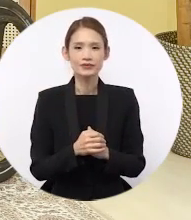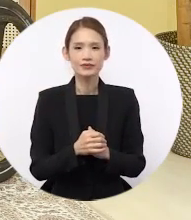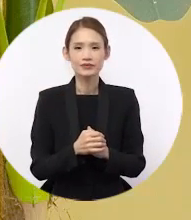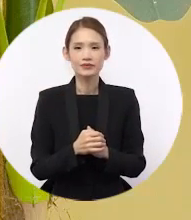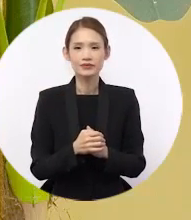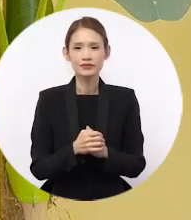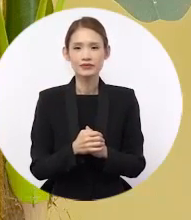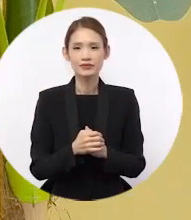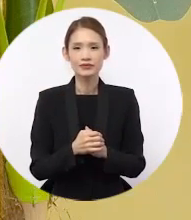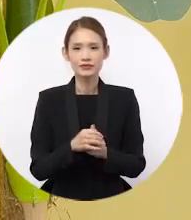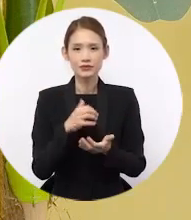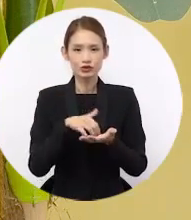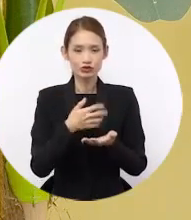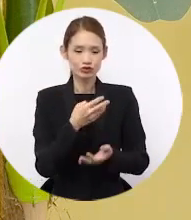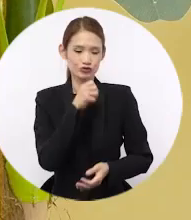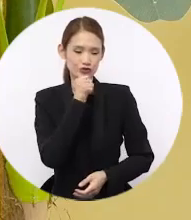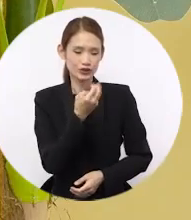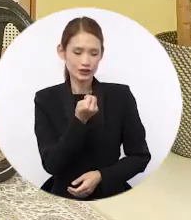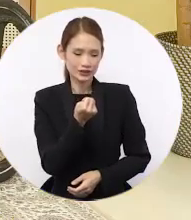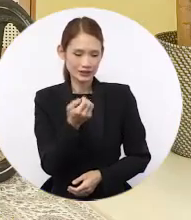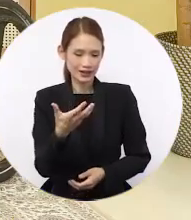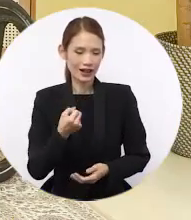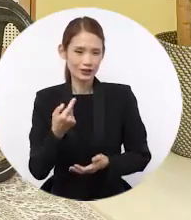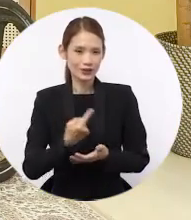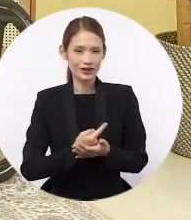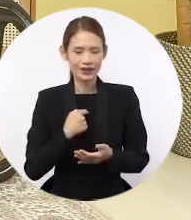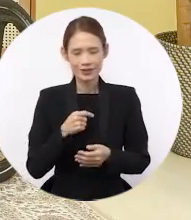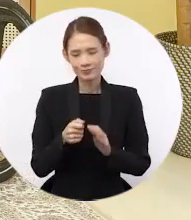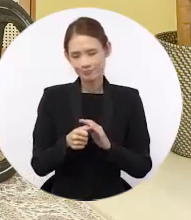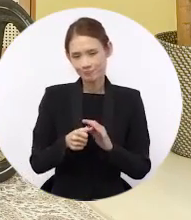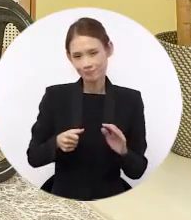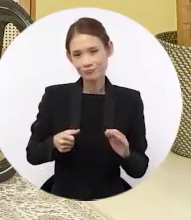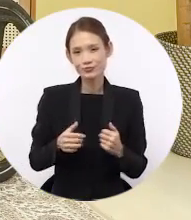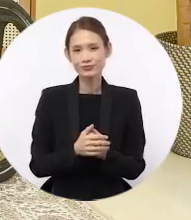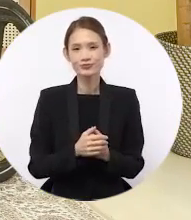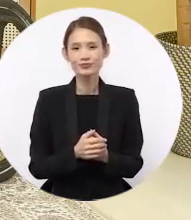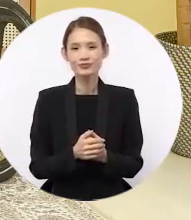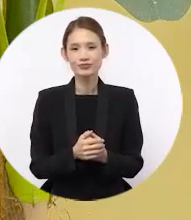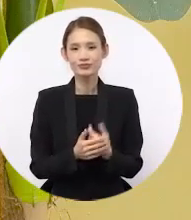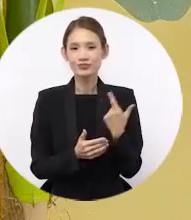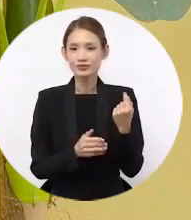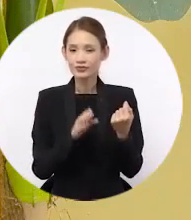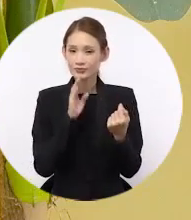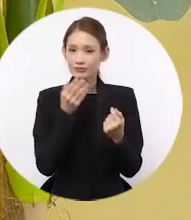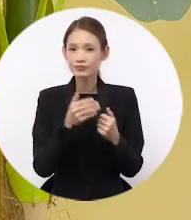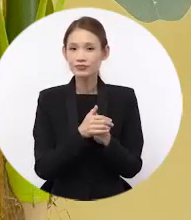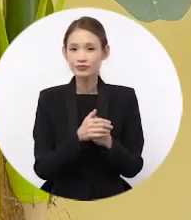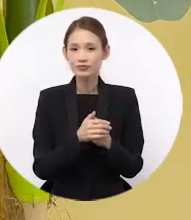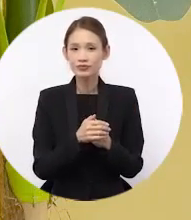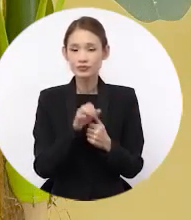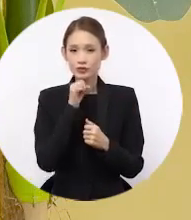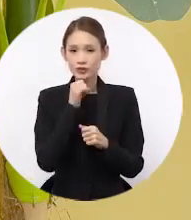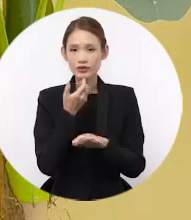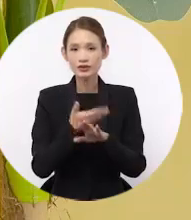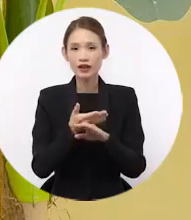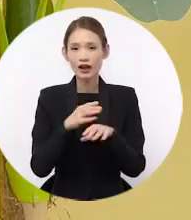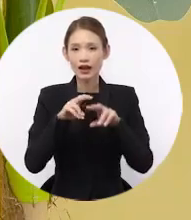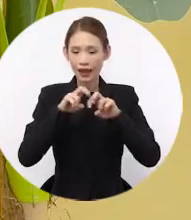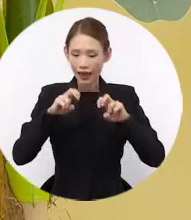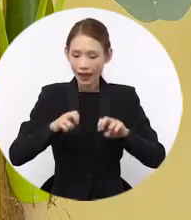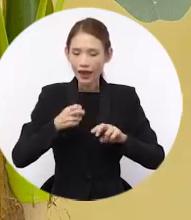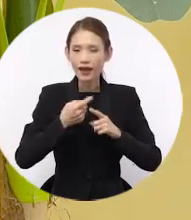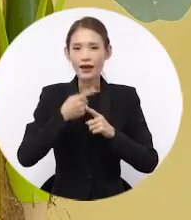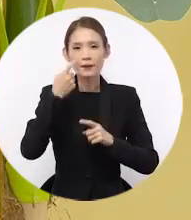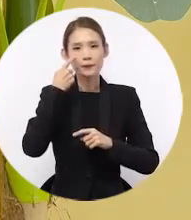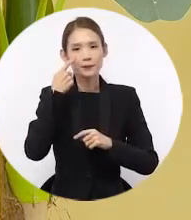있을까요? 수치를 가지고 오시니까 제가 살짝 위축되는데요. 네. 아, 그런데 그 수치를 다르게 해석할 수도 있을